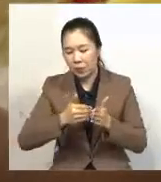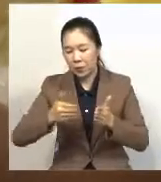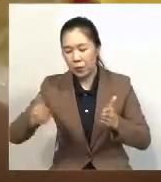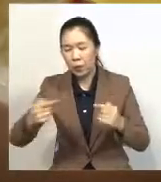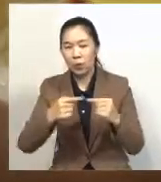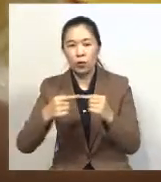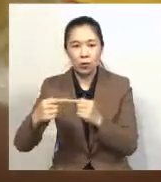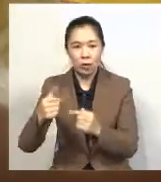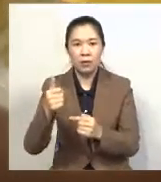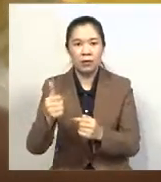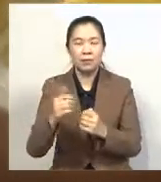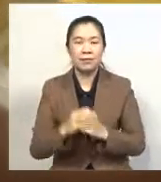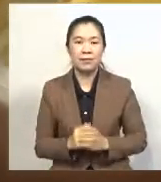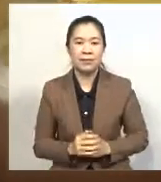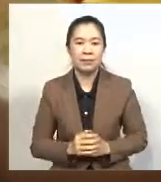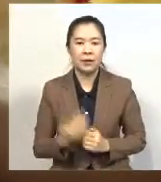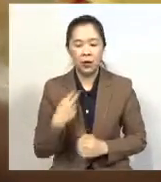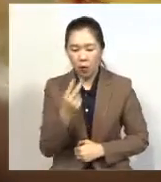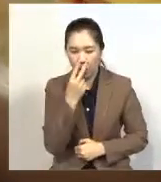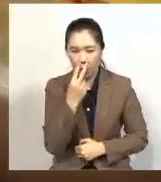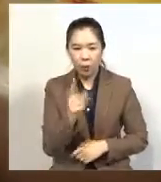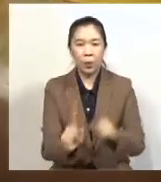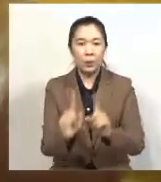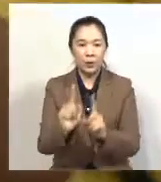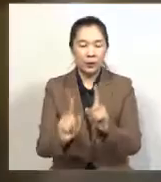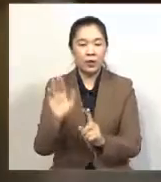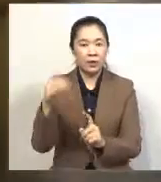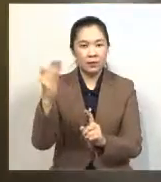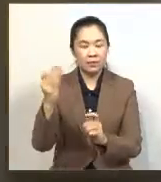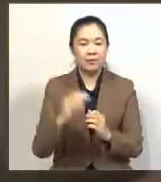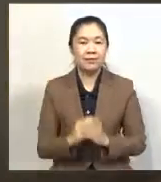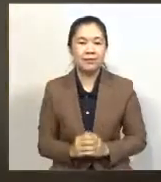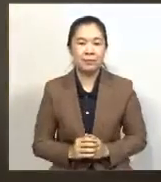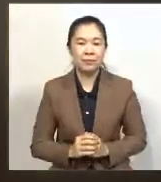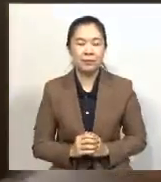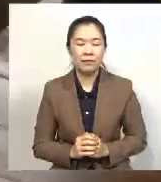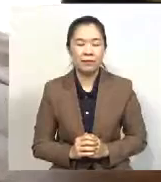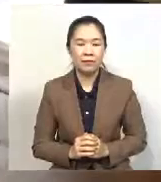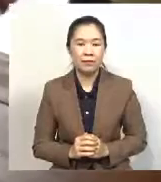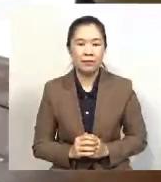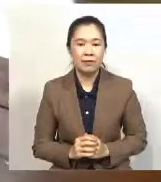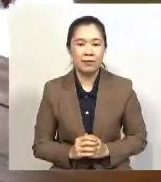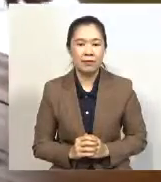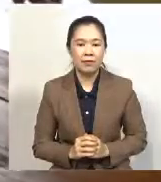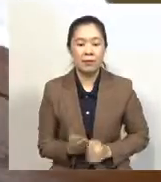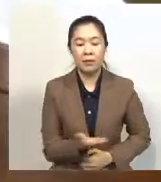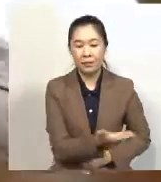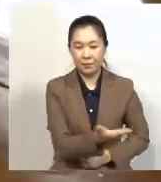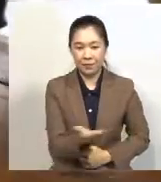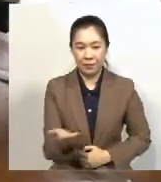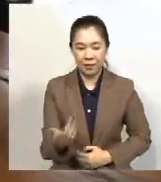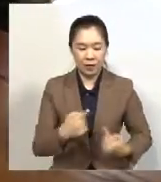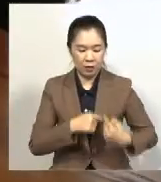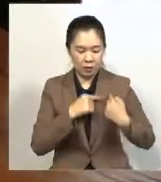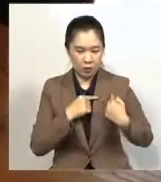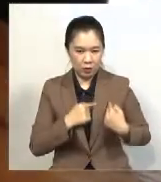อีกนะครับเพราะนั้นตรงนี้เนี่ยก็จะประเมินสถานการณ์ทุกระยะนะครับก็อยากจะกลับเรียนว่าในส่วนของพี่น้องจิตอา